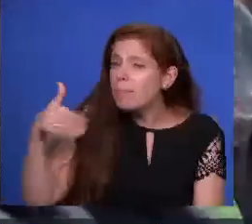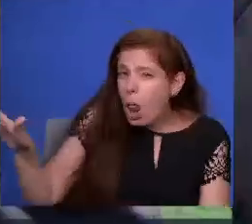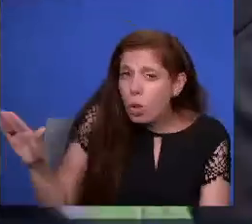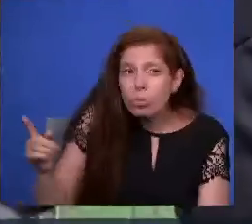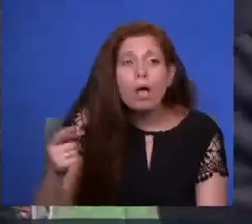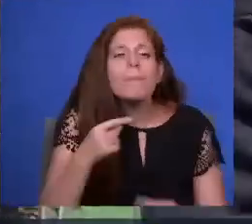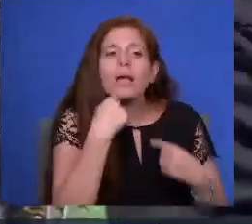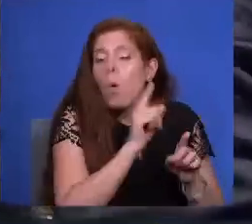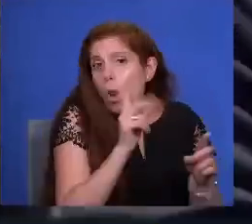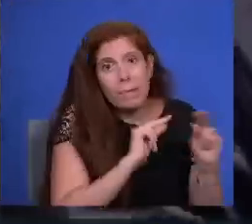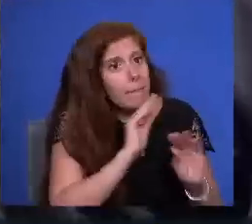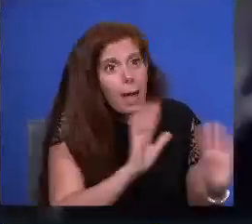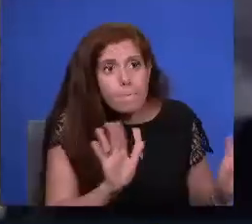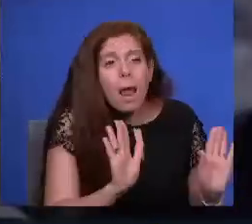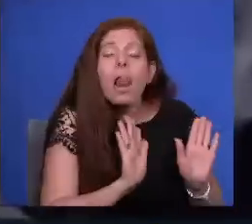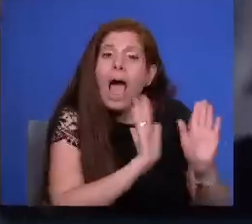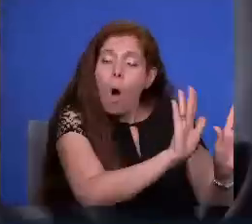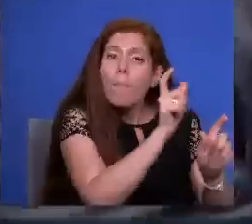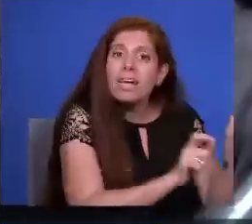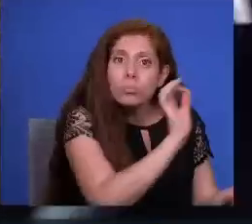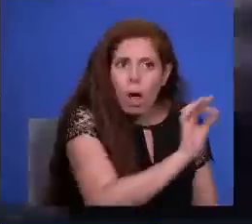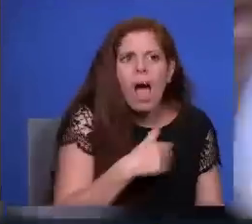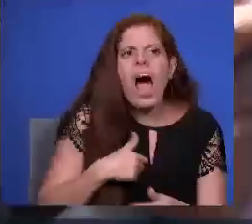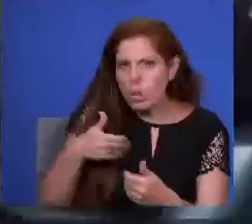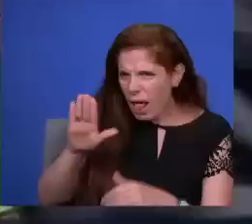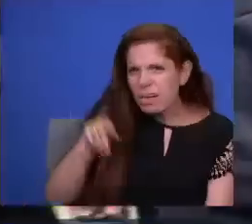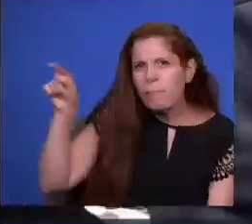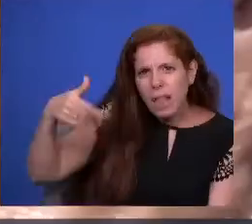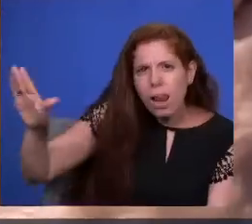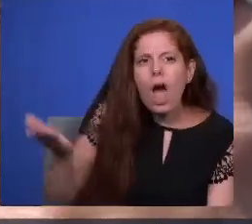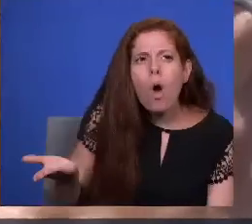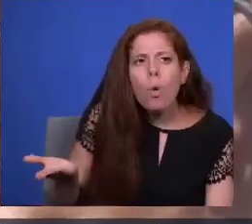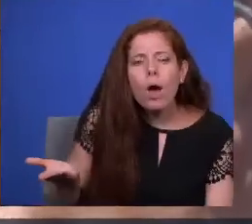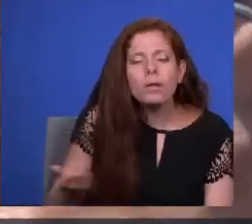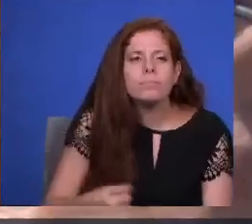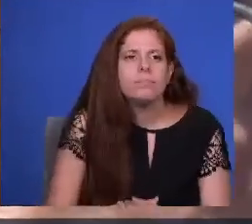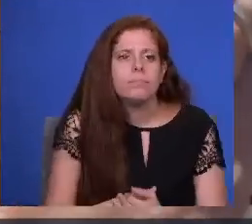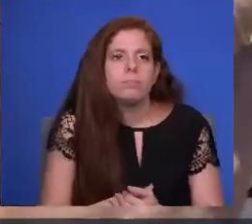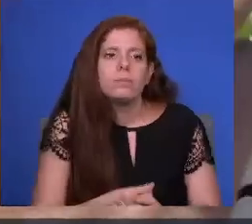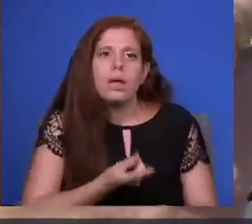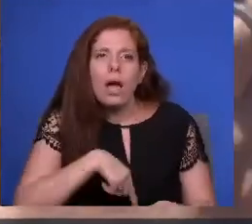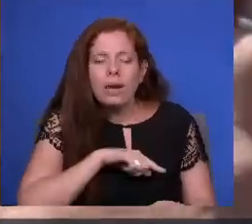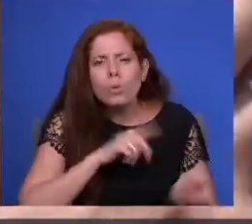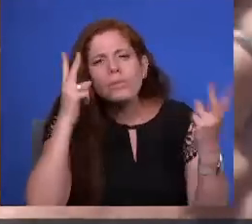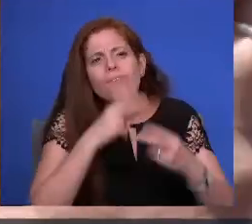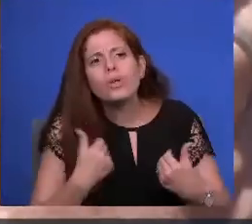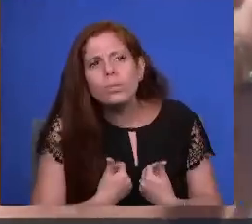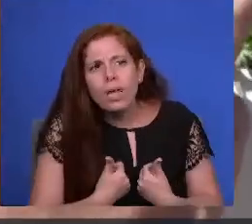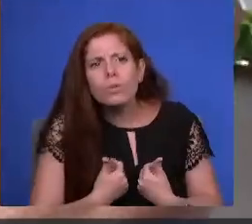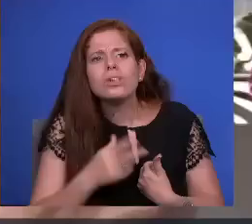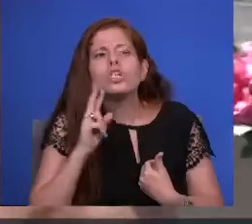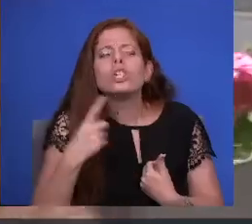מדי. אנחנו לא מדברים. לך אחורה עם האנשים שלך. אני הולך אחורה, גם אתם תלכו אחורה. אנחנו תבינו אותנו, אנחנו יש לנו